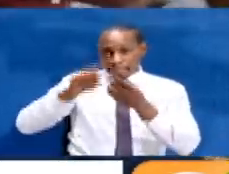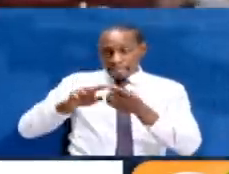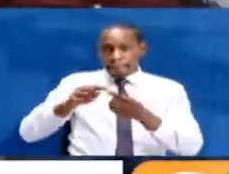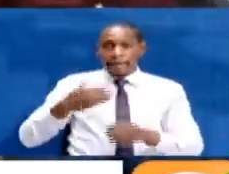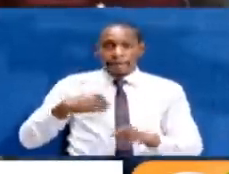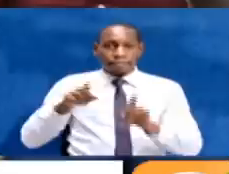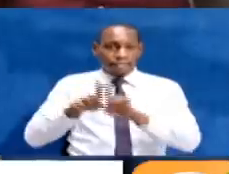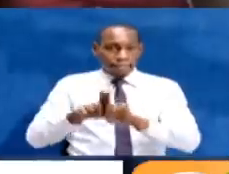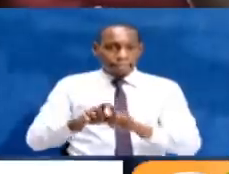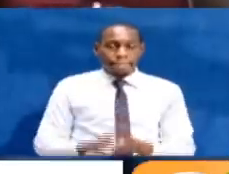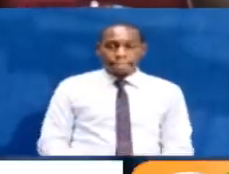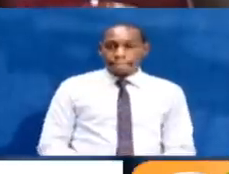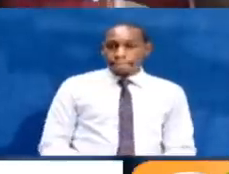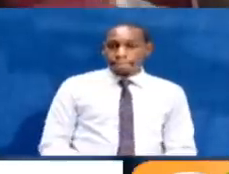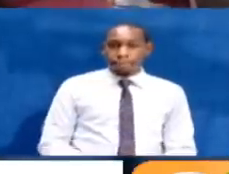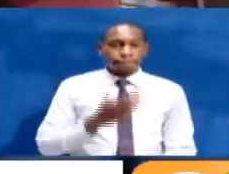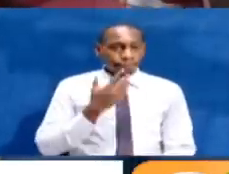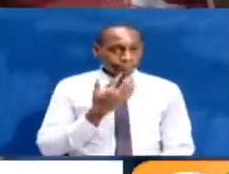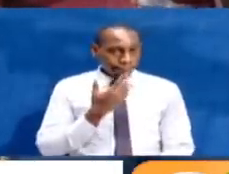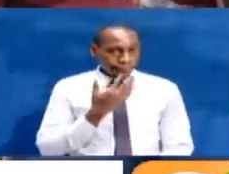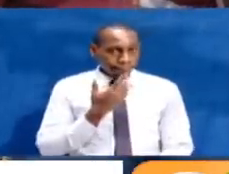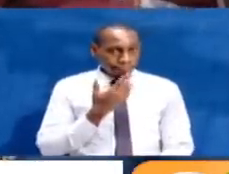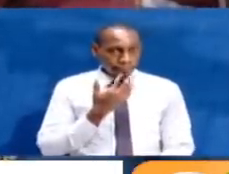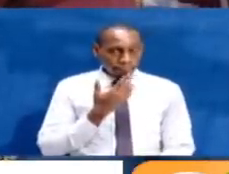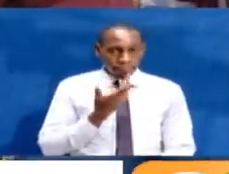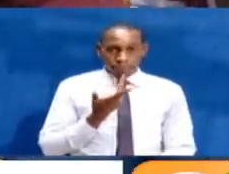hiyo. Na